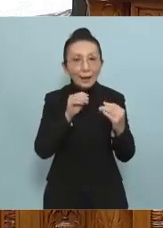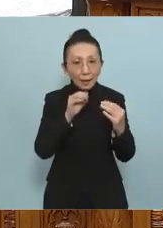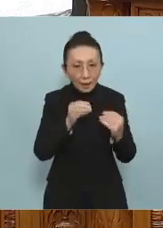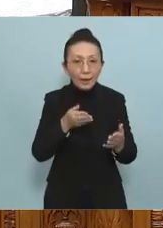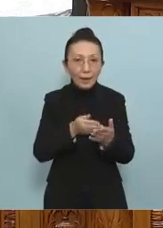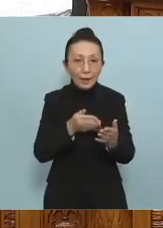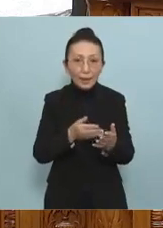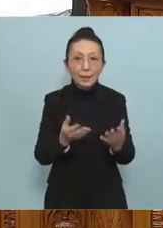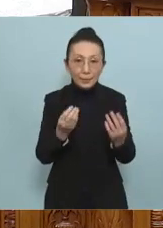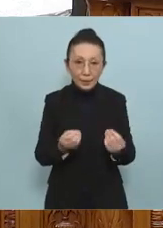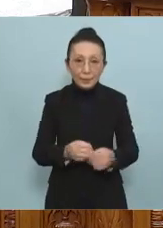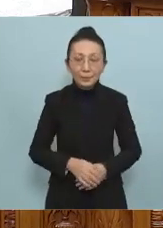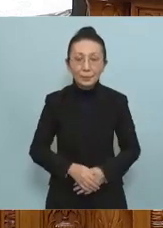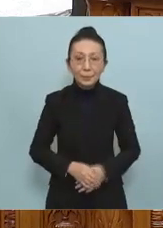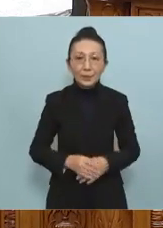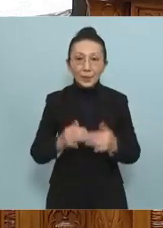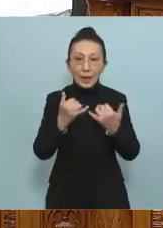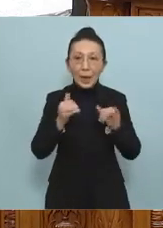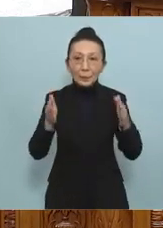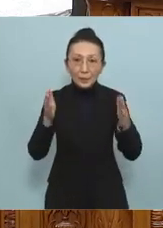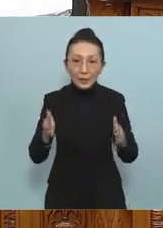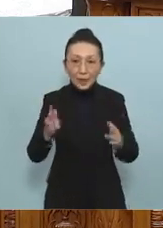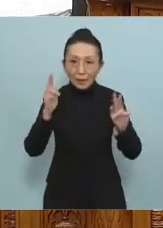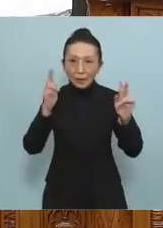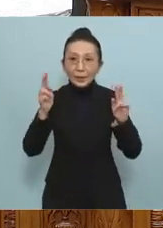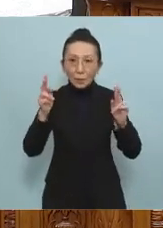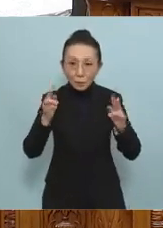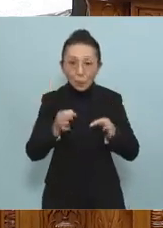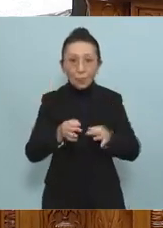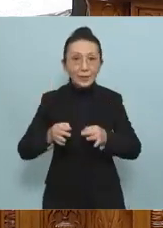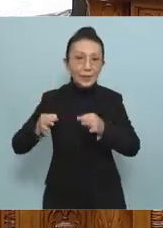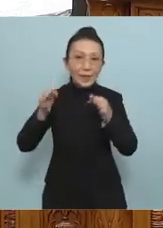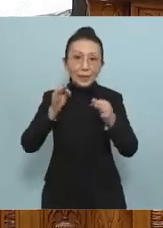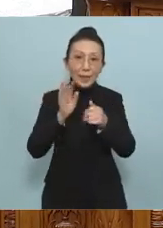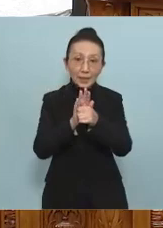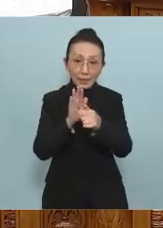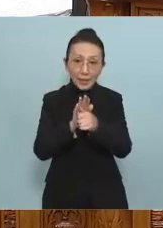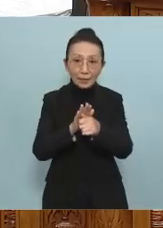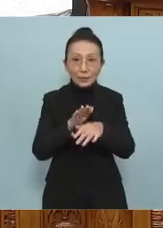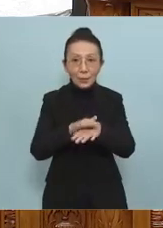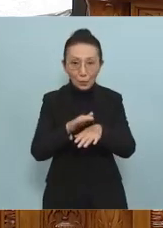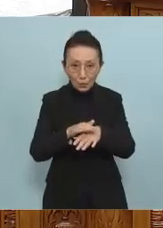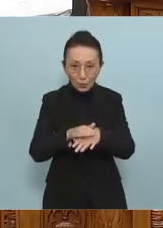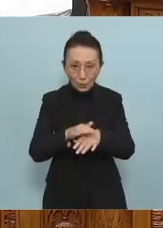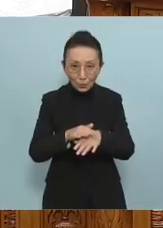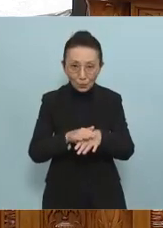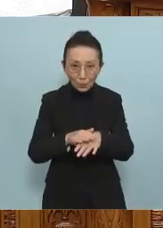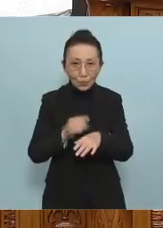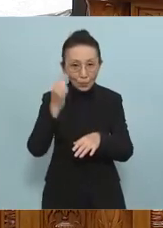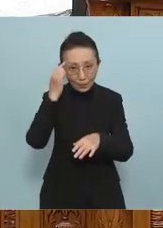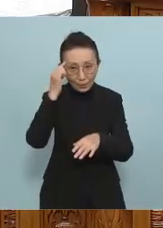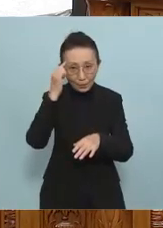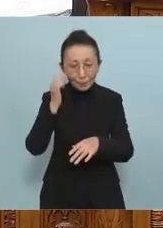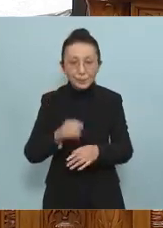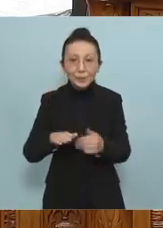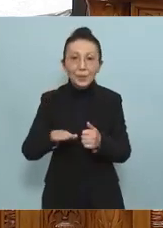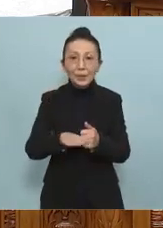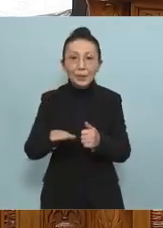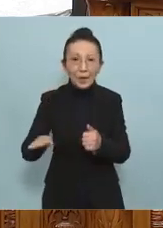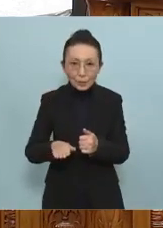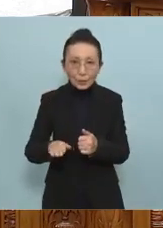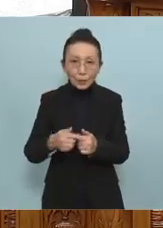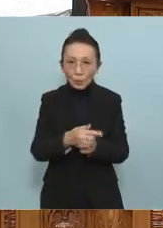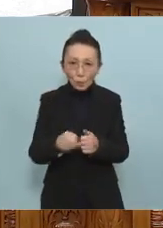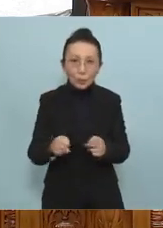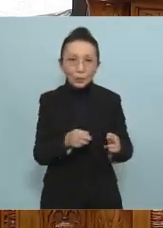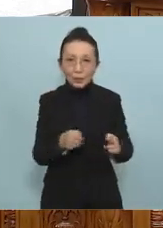また、民間企業の賃上げを支援するために、さまざまな施策を講じ、環境整備に全力